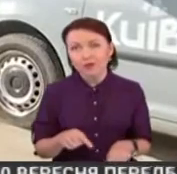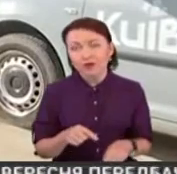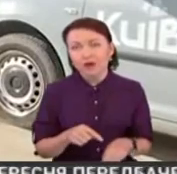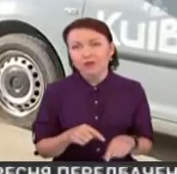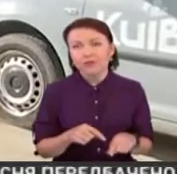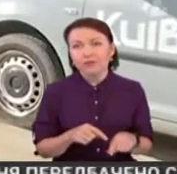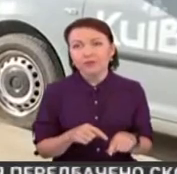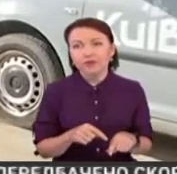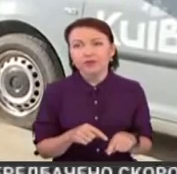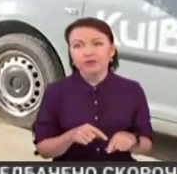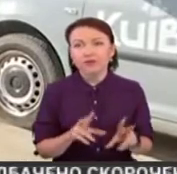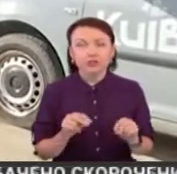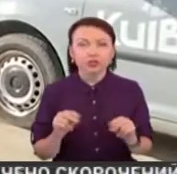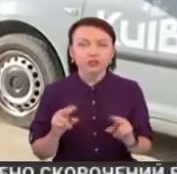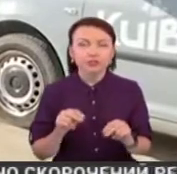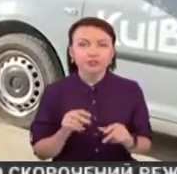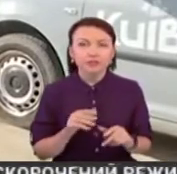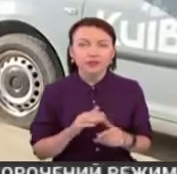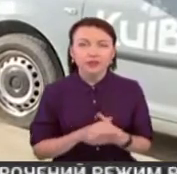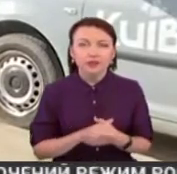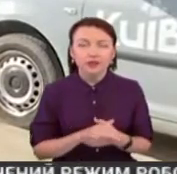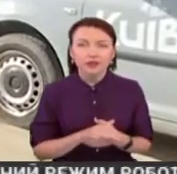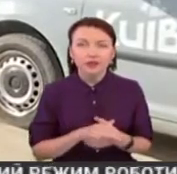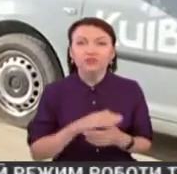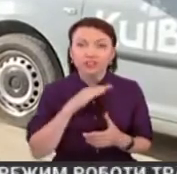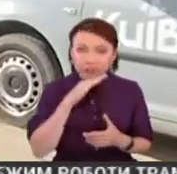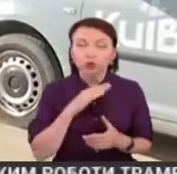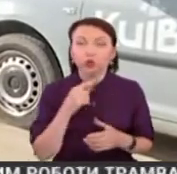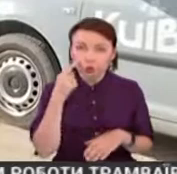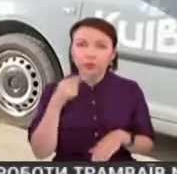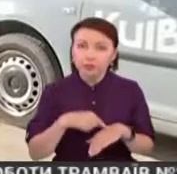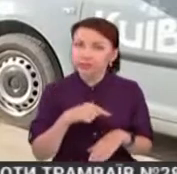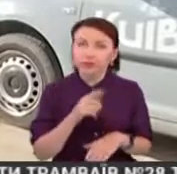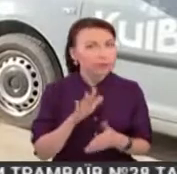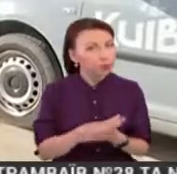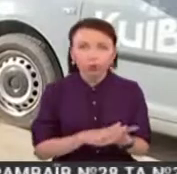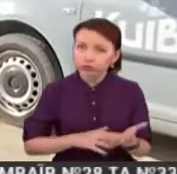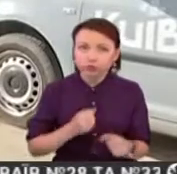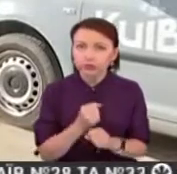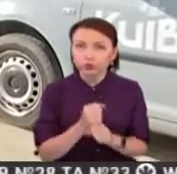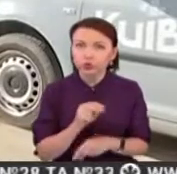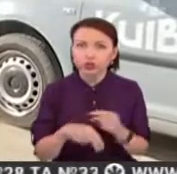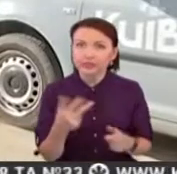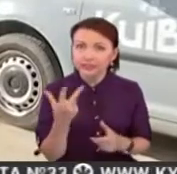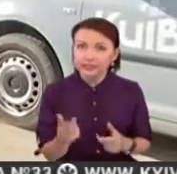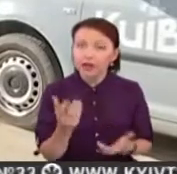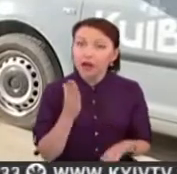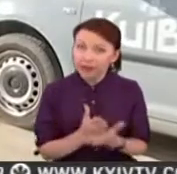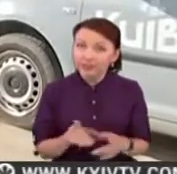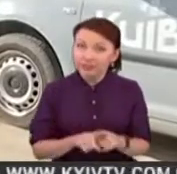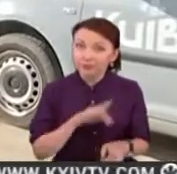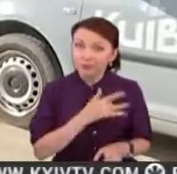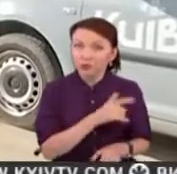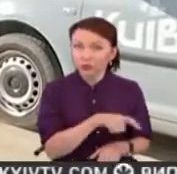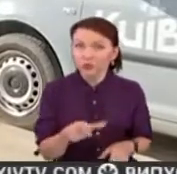щастя, вистачило сумління не продовжувати роботу за три дні після приїзду правоохоронців, а втім є такі підозри і у